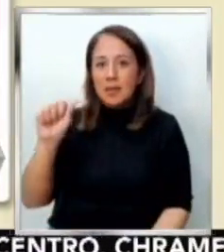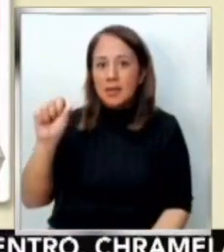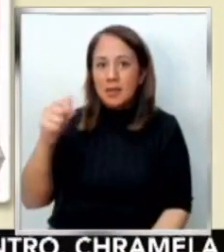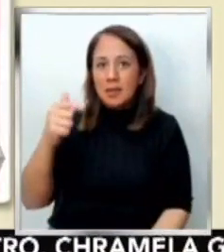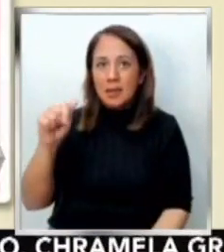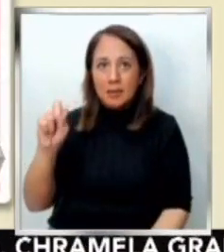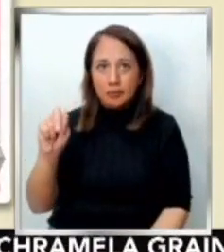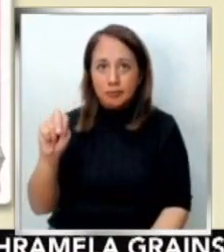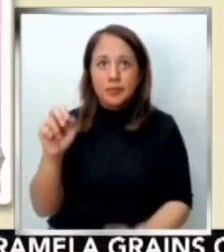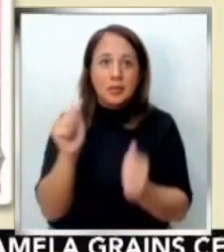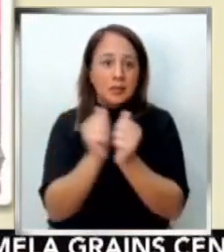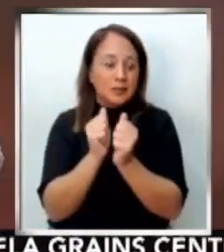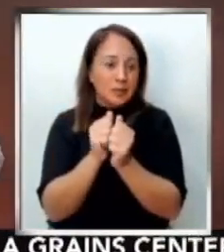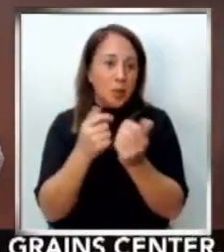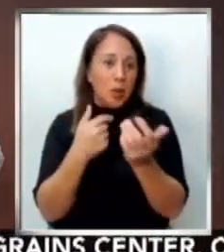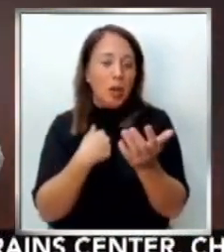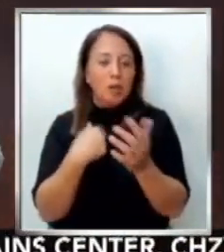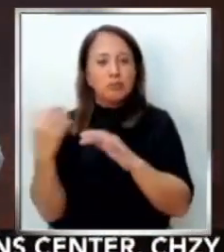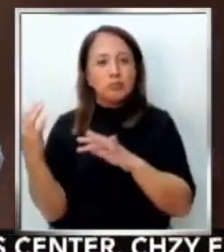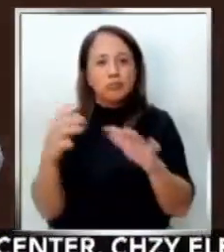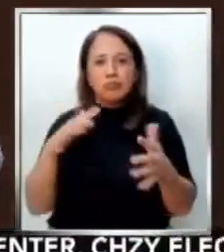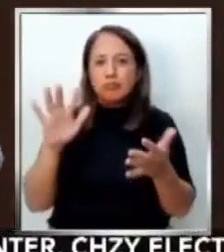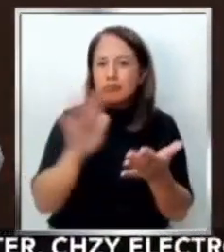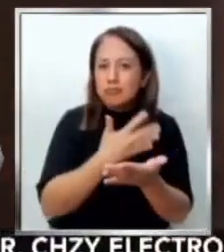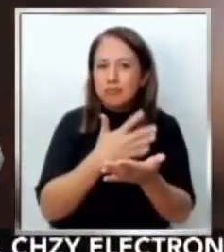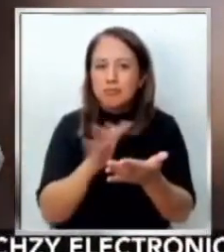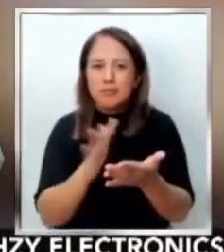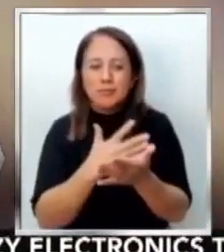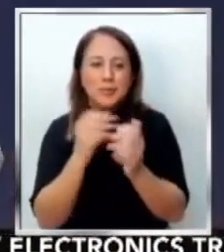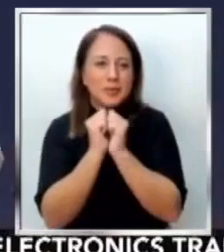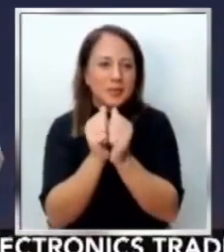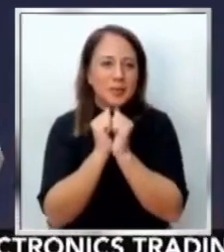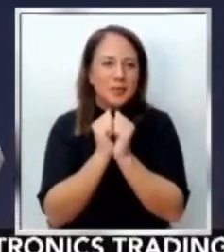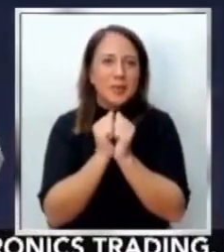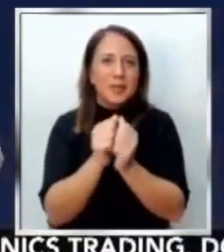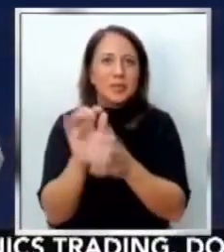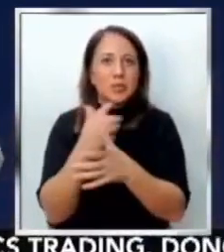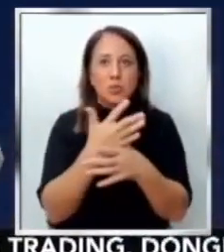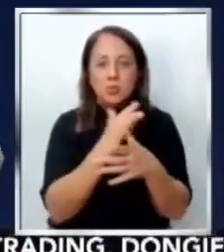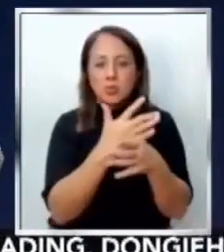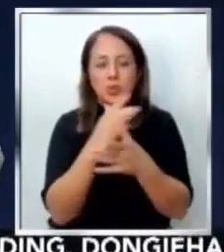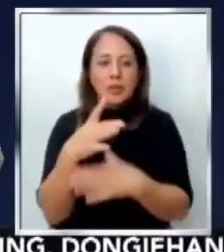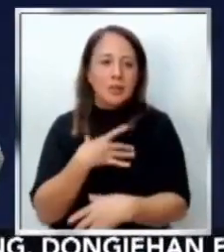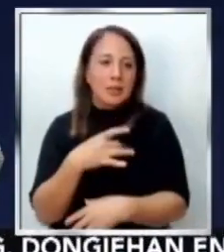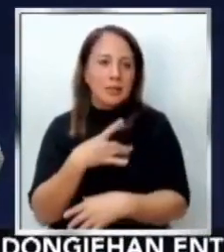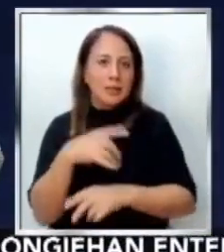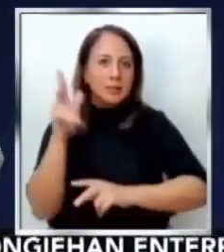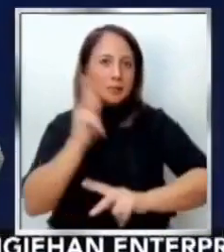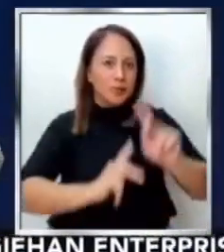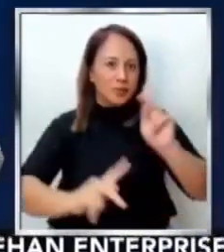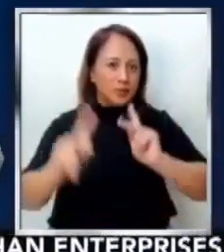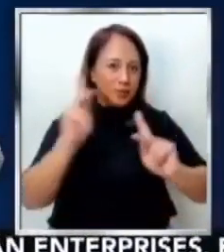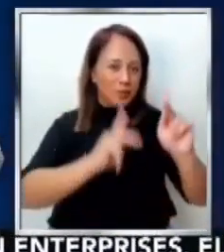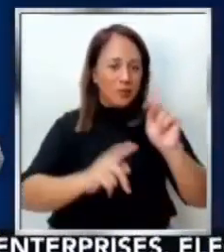nakijam si Megan sa 17. Ibinahagi rin niya ang ilan sa paborito niyang performances mula sa